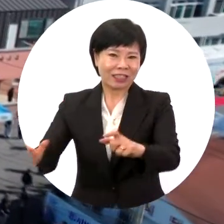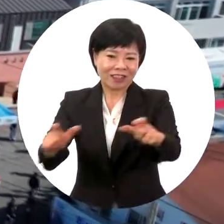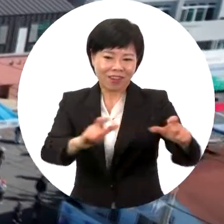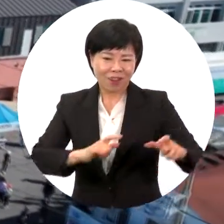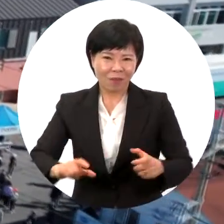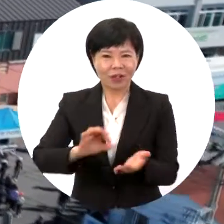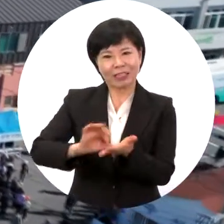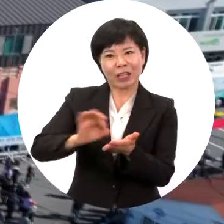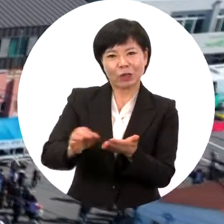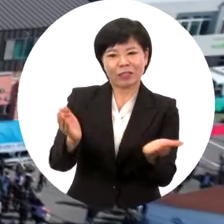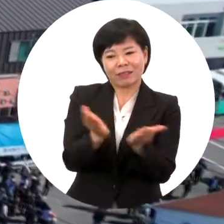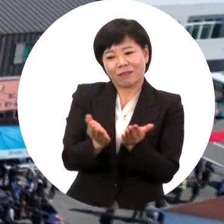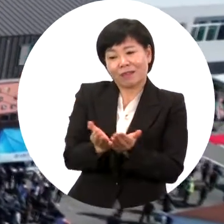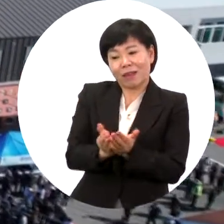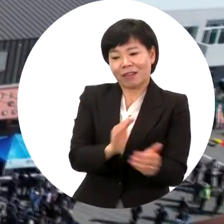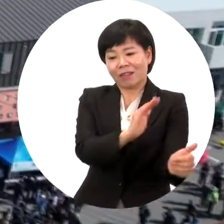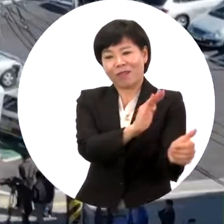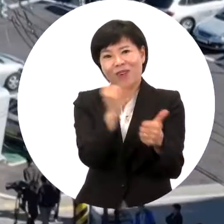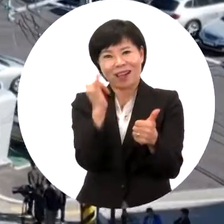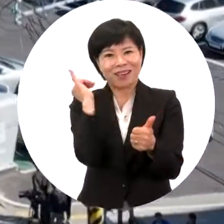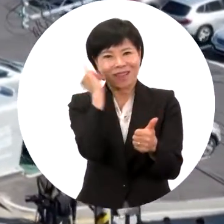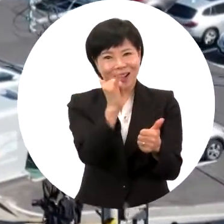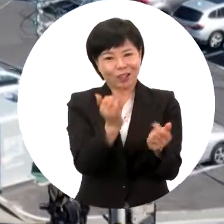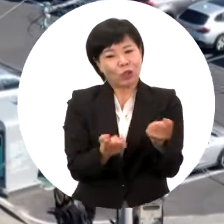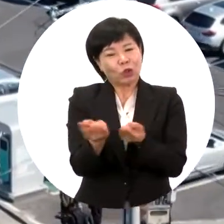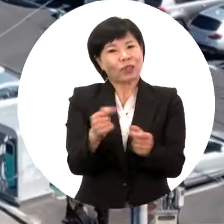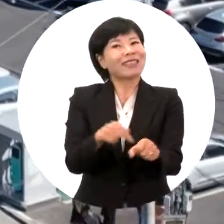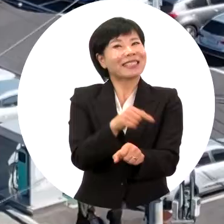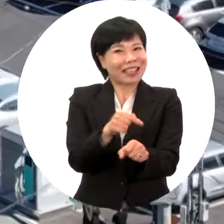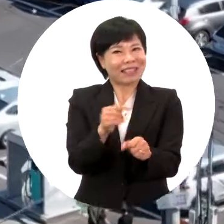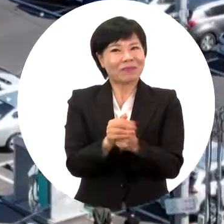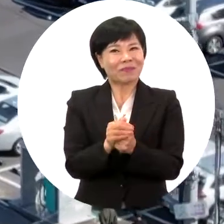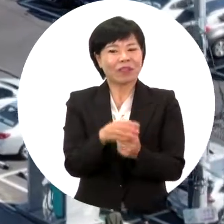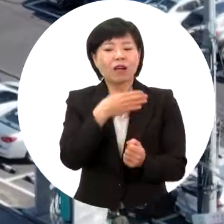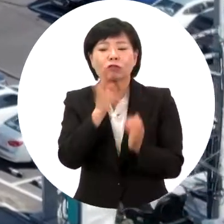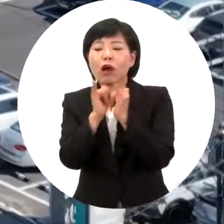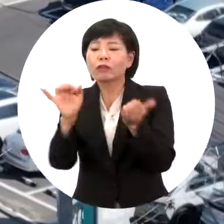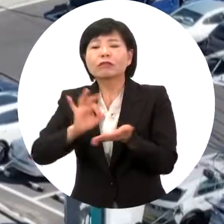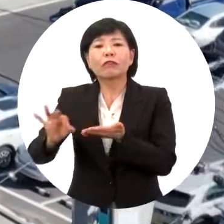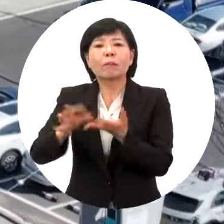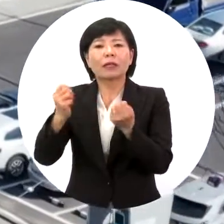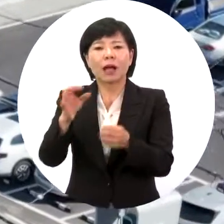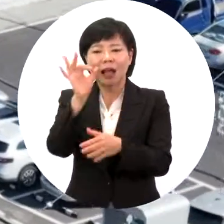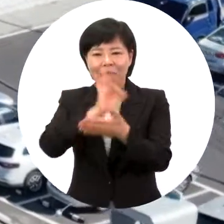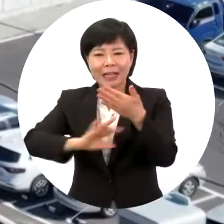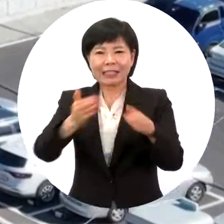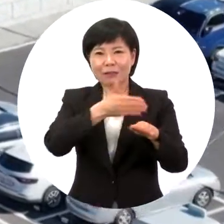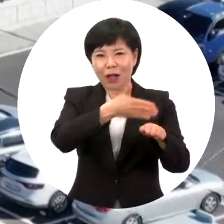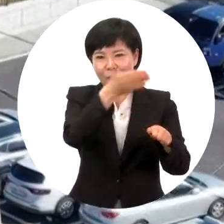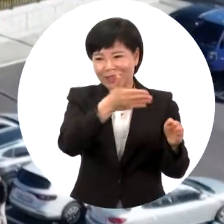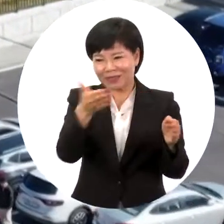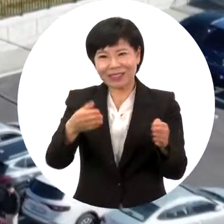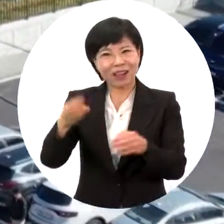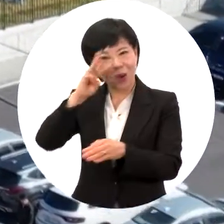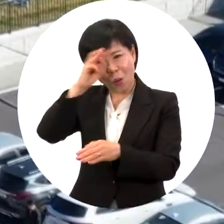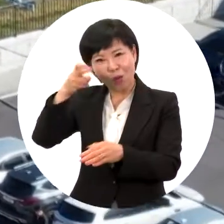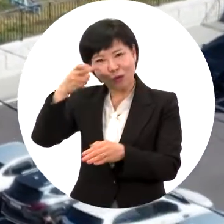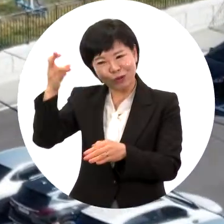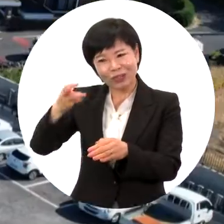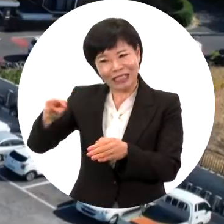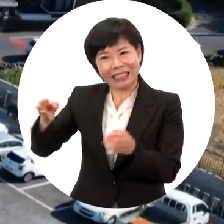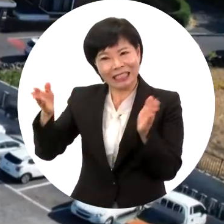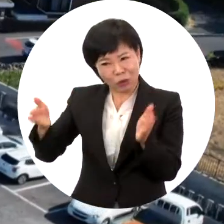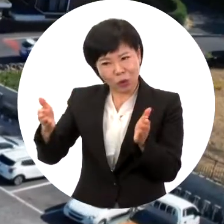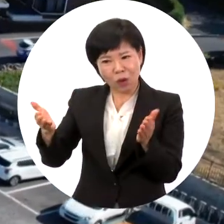맞게 고정 노선버스와 옵서버스의 운행 시간을 조정했는데요. 고령층의 이용이 많은 오전 9시부터 오후 3시